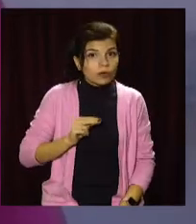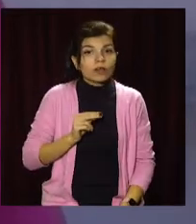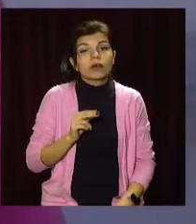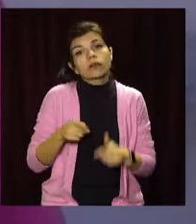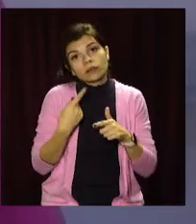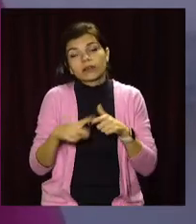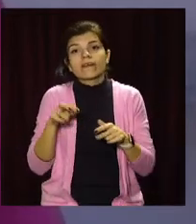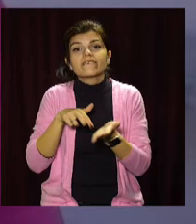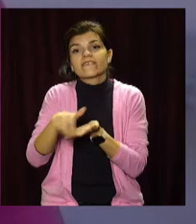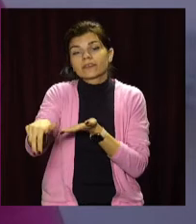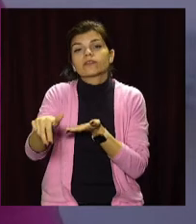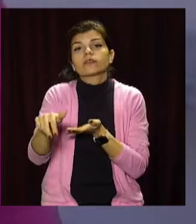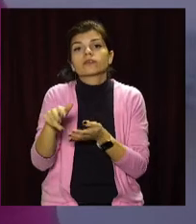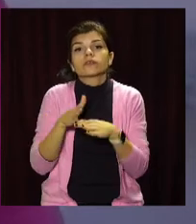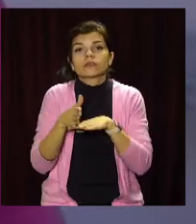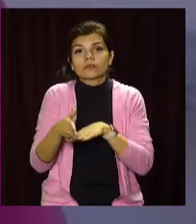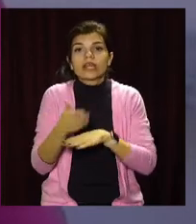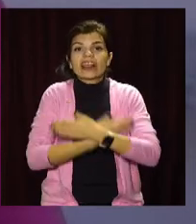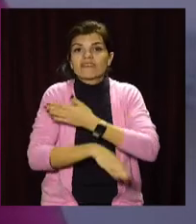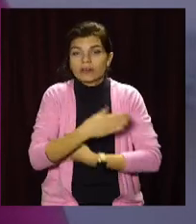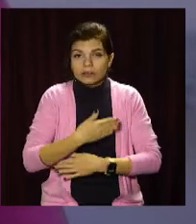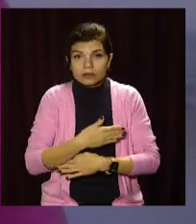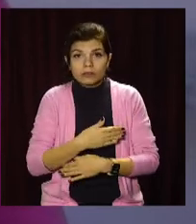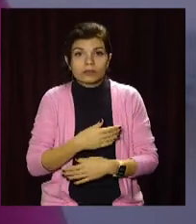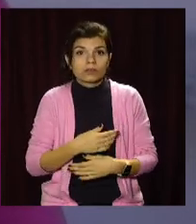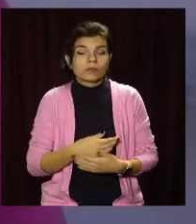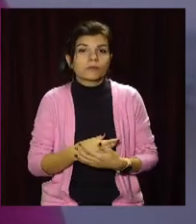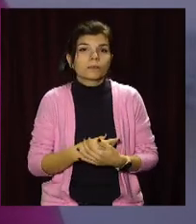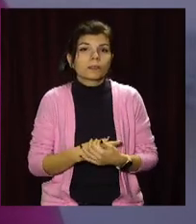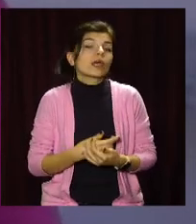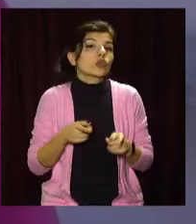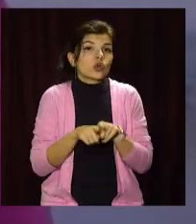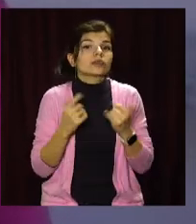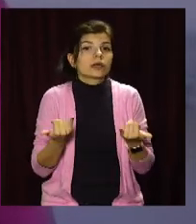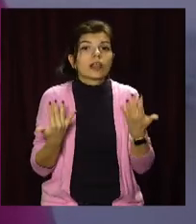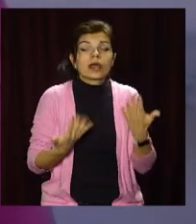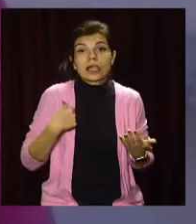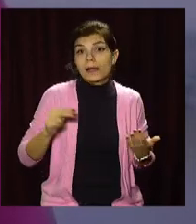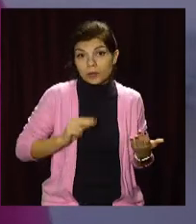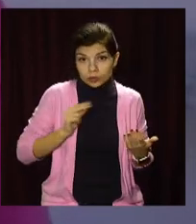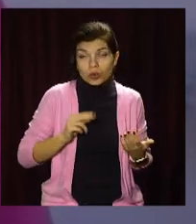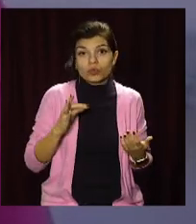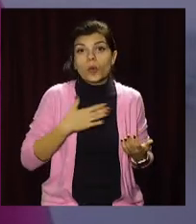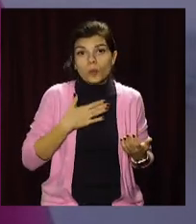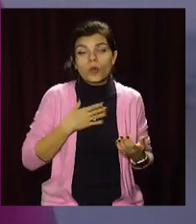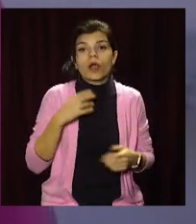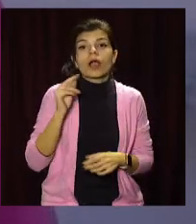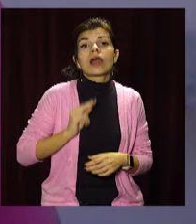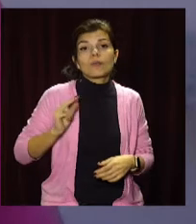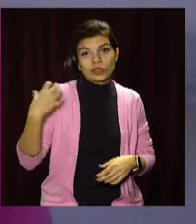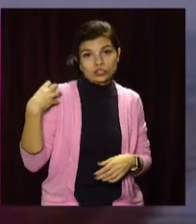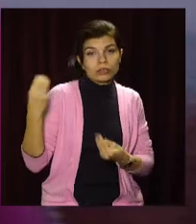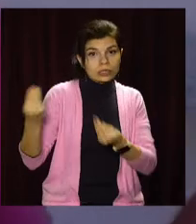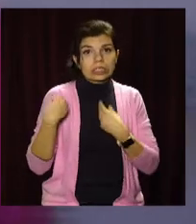або відвідувати інвалідів. І також зараз, якщо я працюю, то мені мій роботодавець